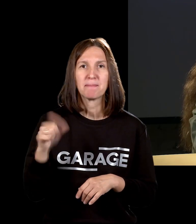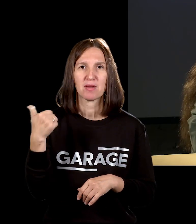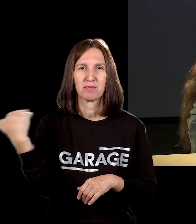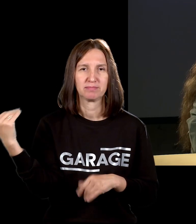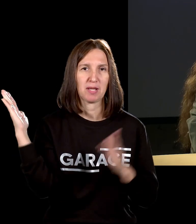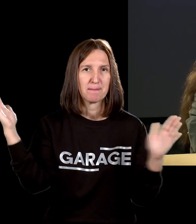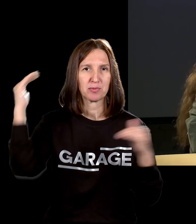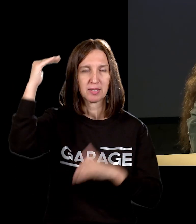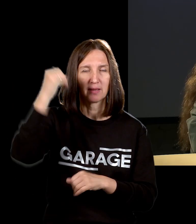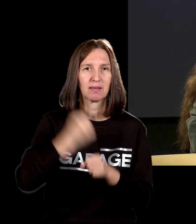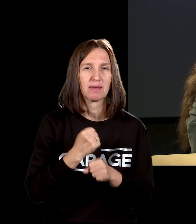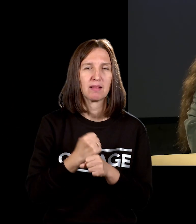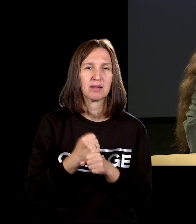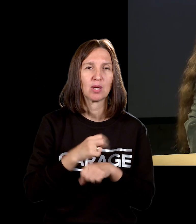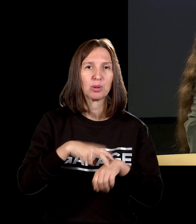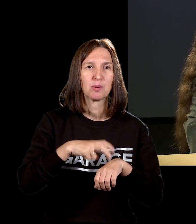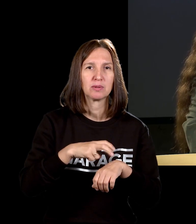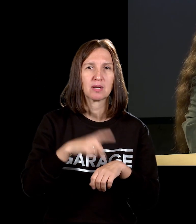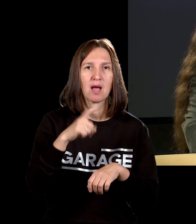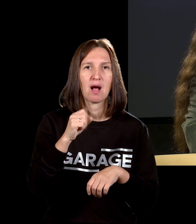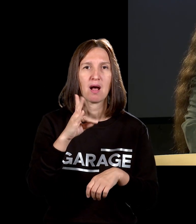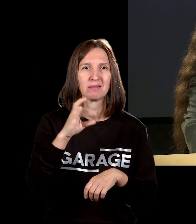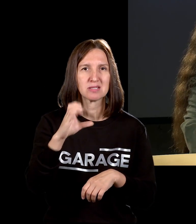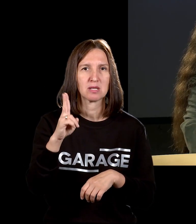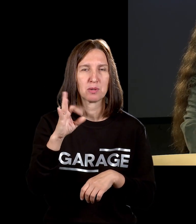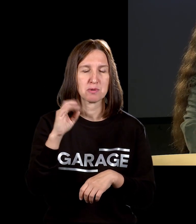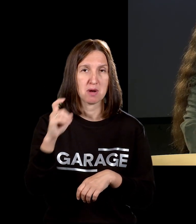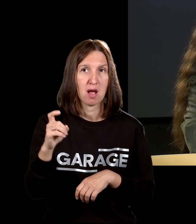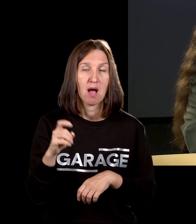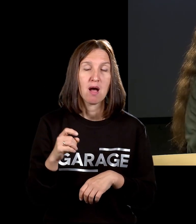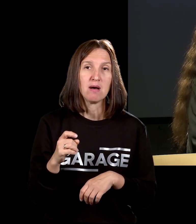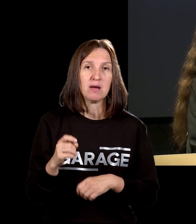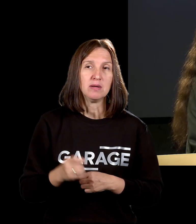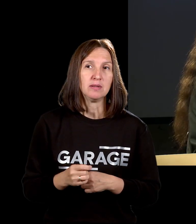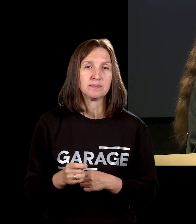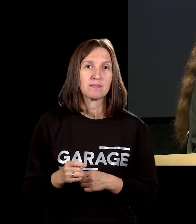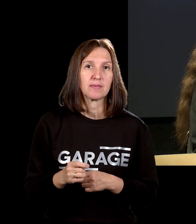Коха, который как бы замечательный портрет доктора, у которого